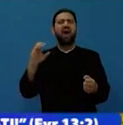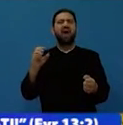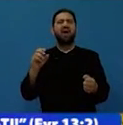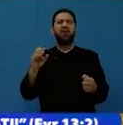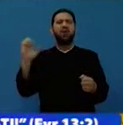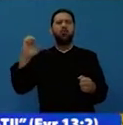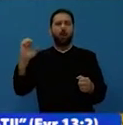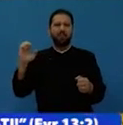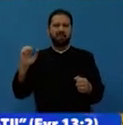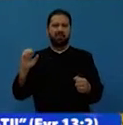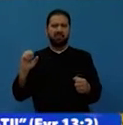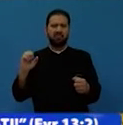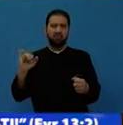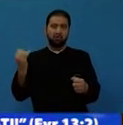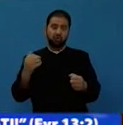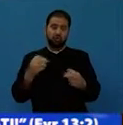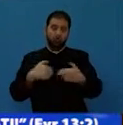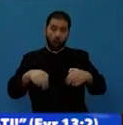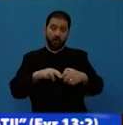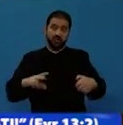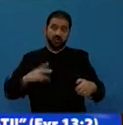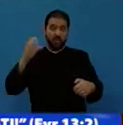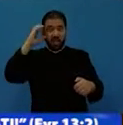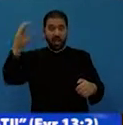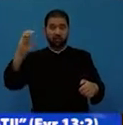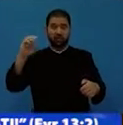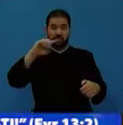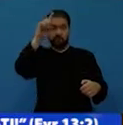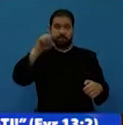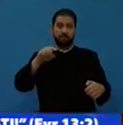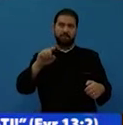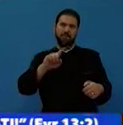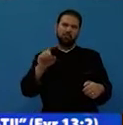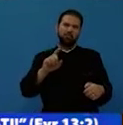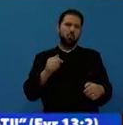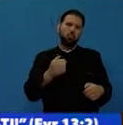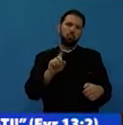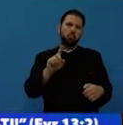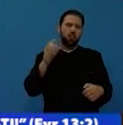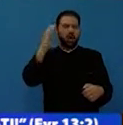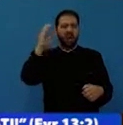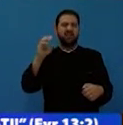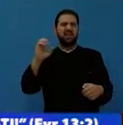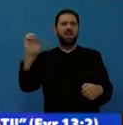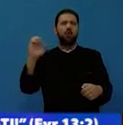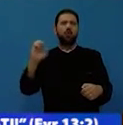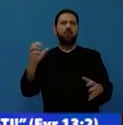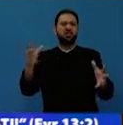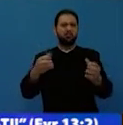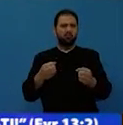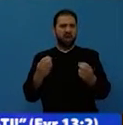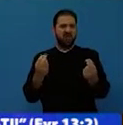majoritate creștini. Nu mi se pare că Europa gestionează chiar foarte bine această criză